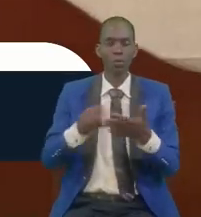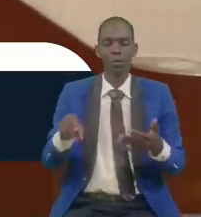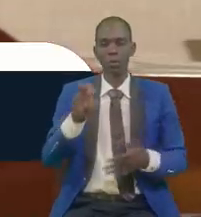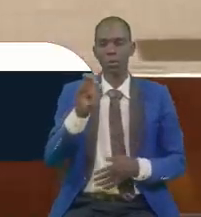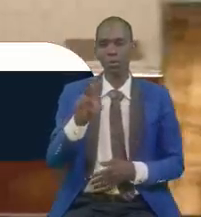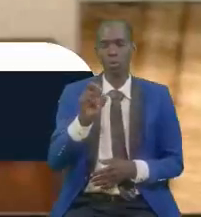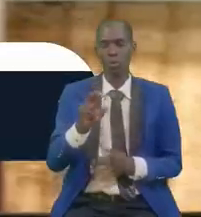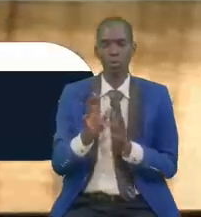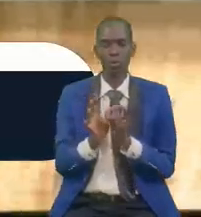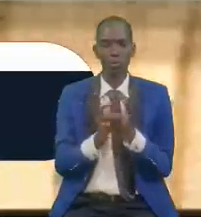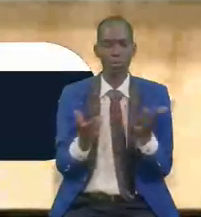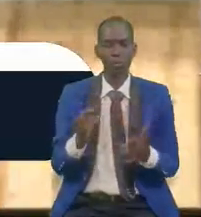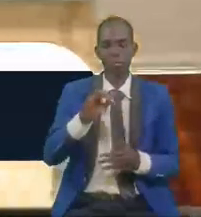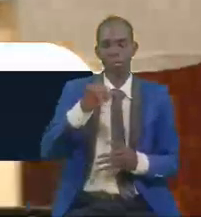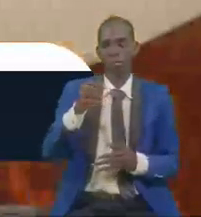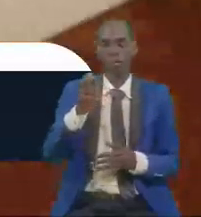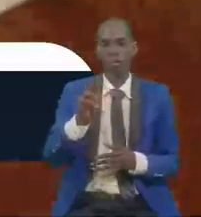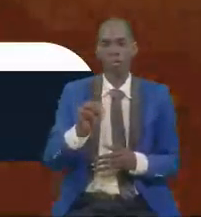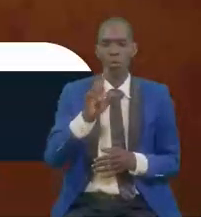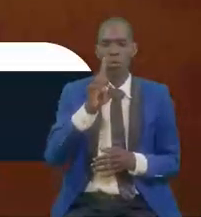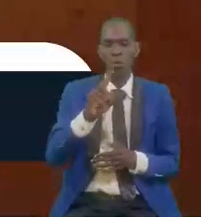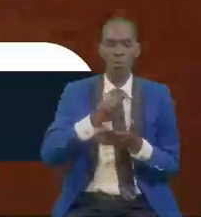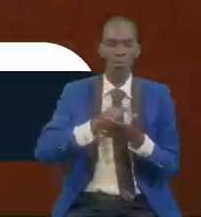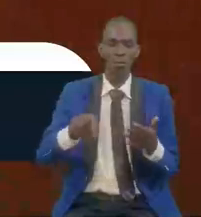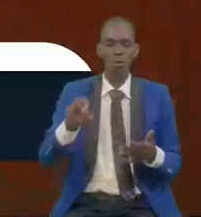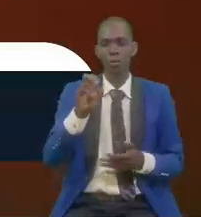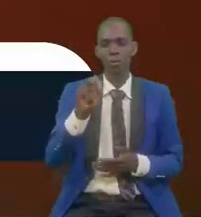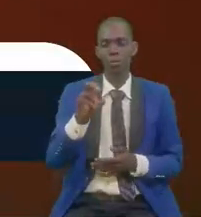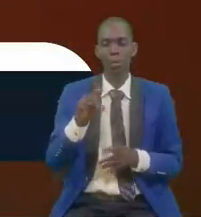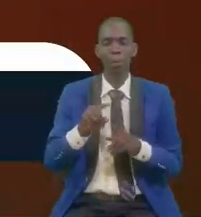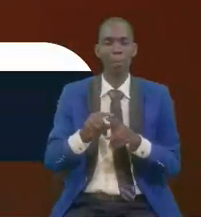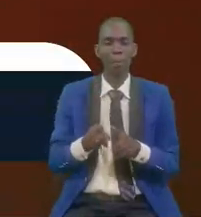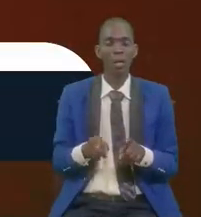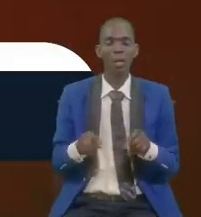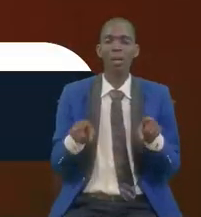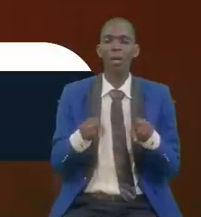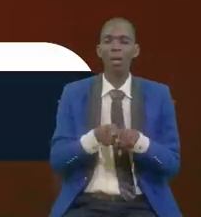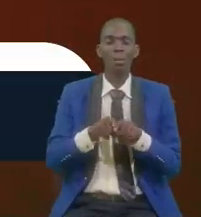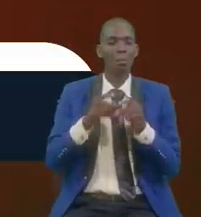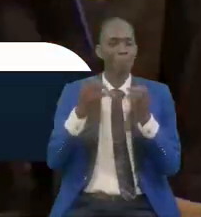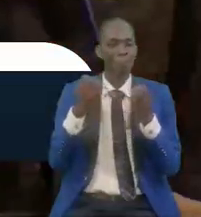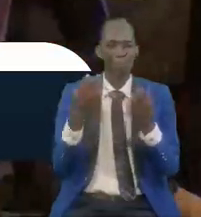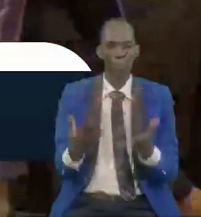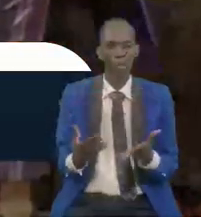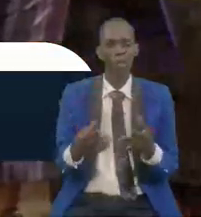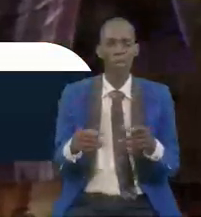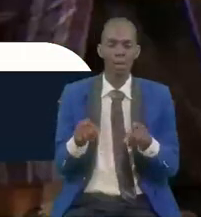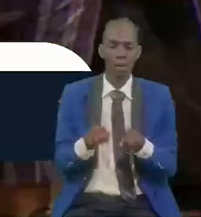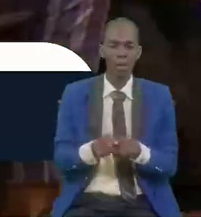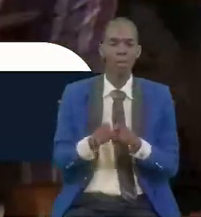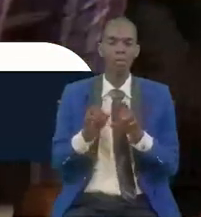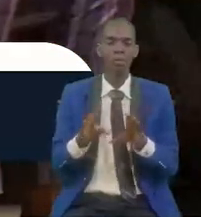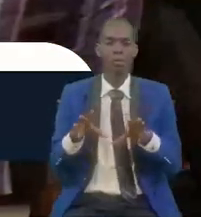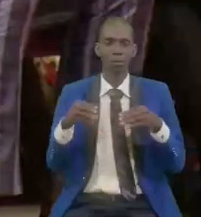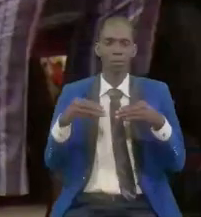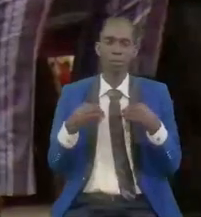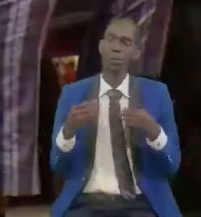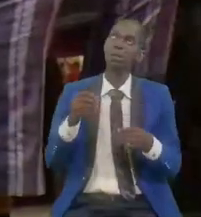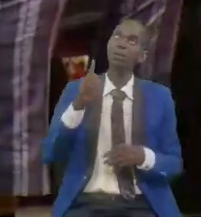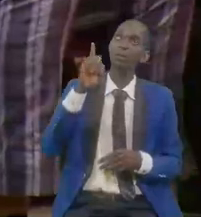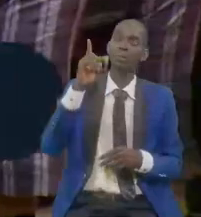Jean chapitre 1, verset 12 dit, mais à tous ceux qui l'ont